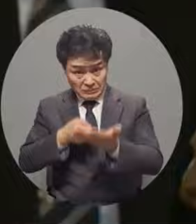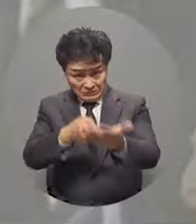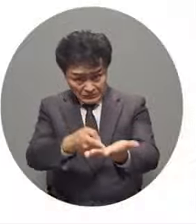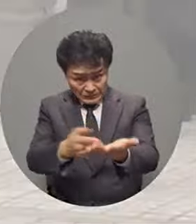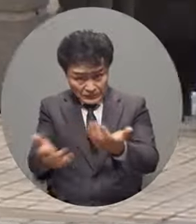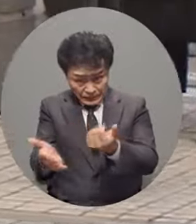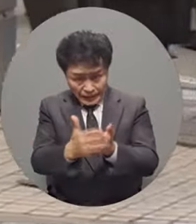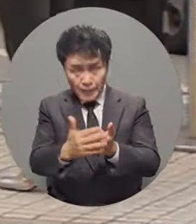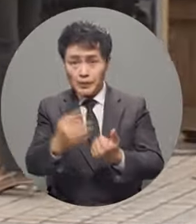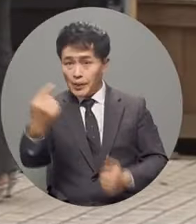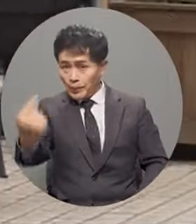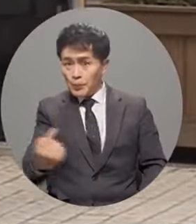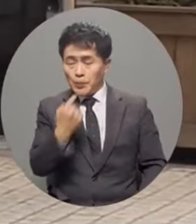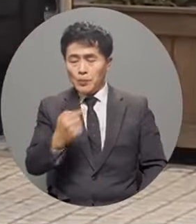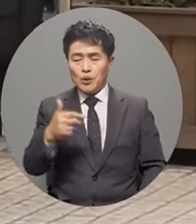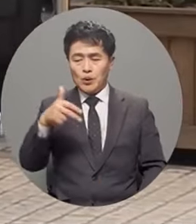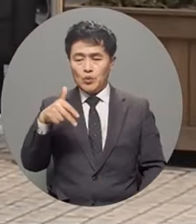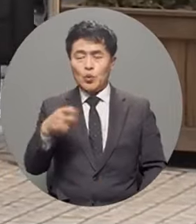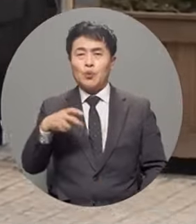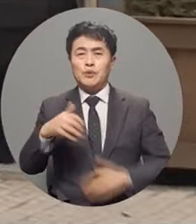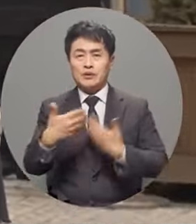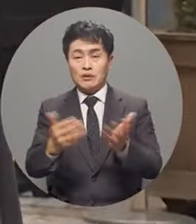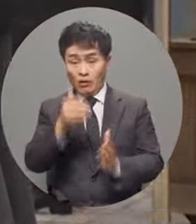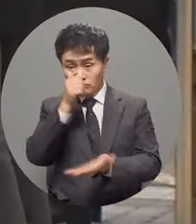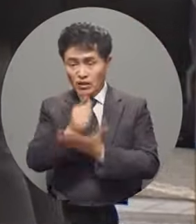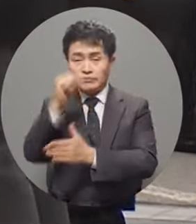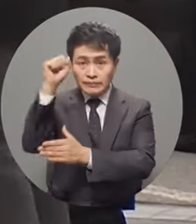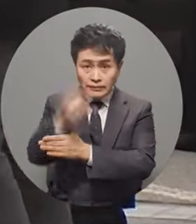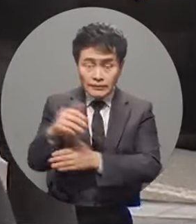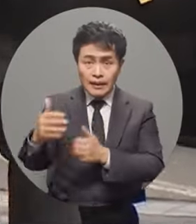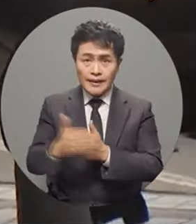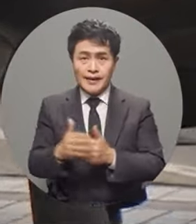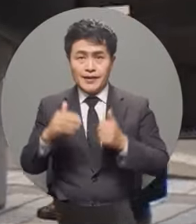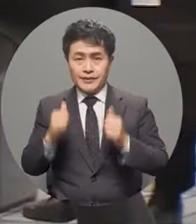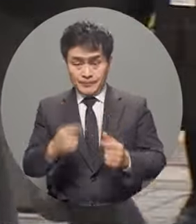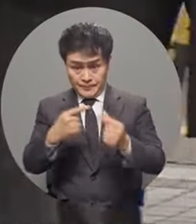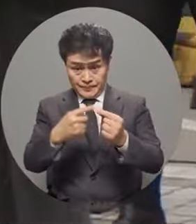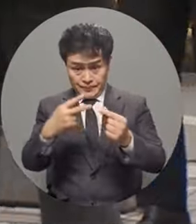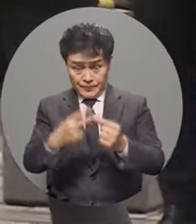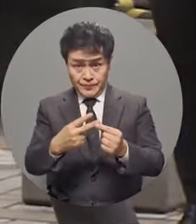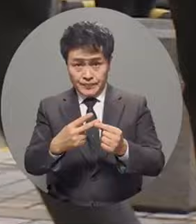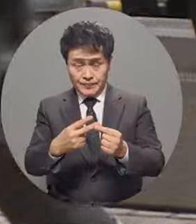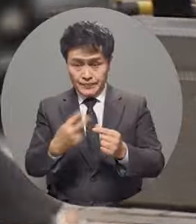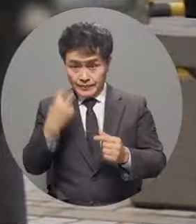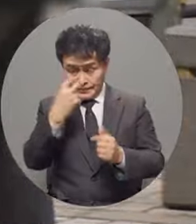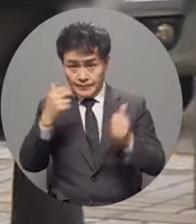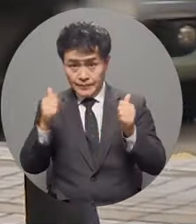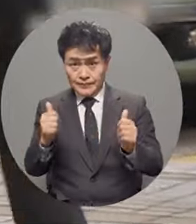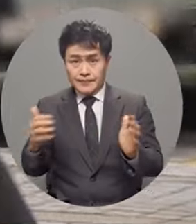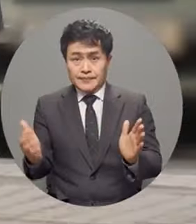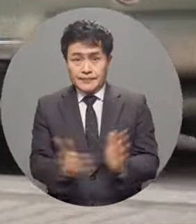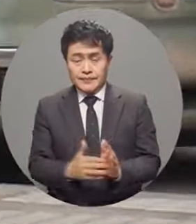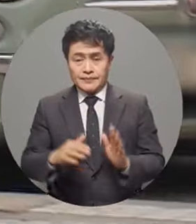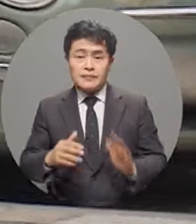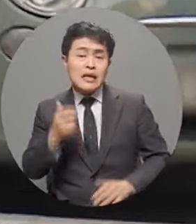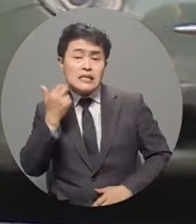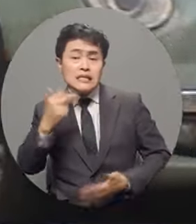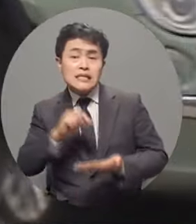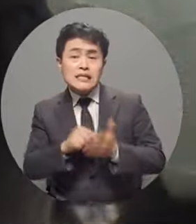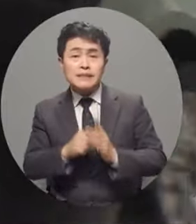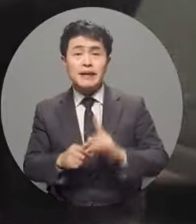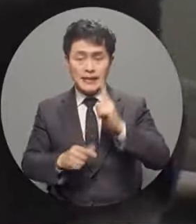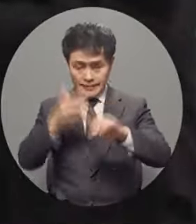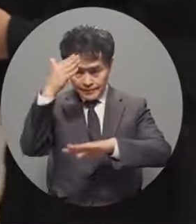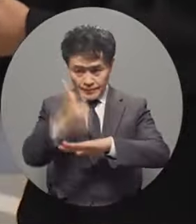기소됐습니다. 조민 씨가 혐의를 모두 인정하면서 재판 두 번 만에 심리가 끝났고 일곱 달 만에 1심